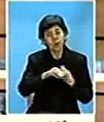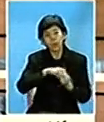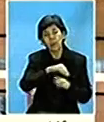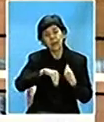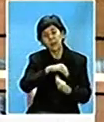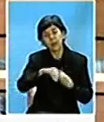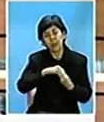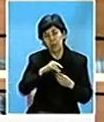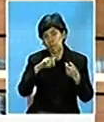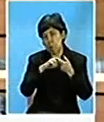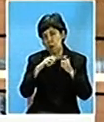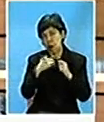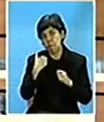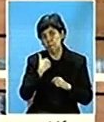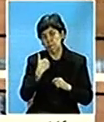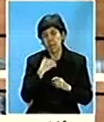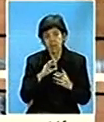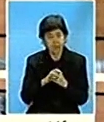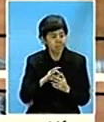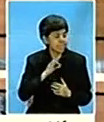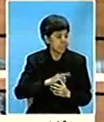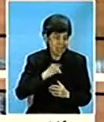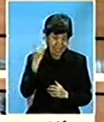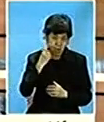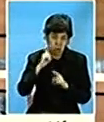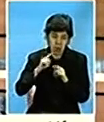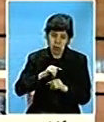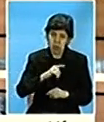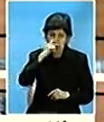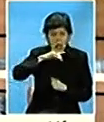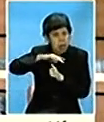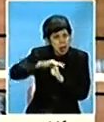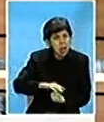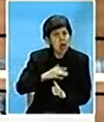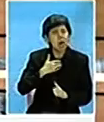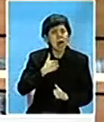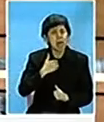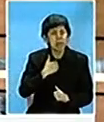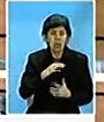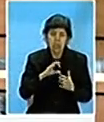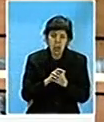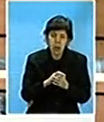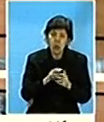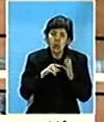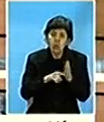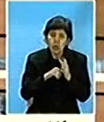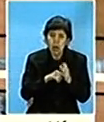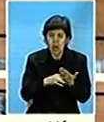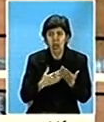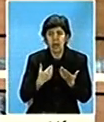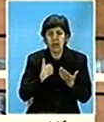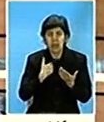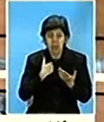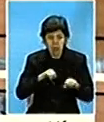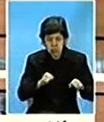ปัญหาที่พบก็คือ1การเอารัดเอาเปรียบนักท่องเที่ยวเช่นการเช่าเจ็ตสกีนี่พูดเสม